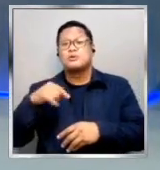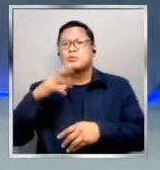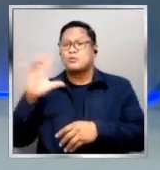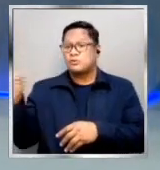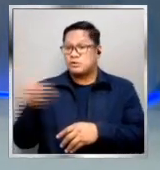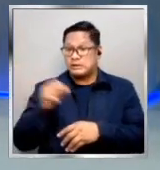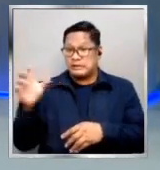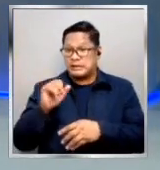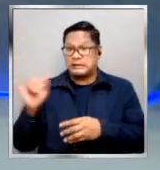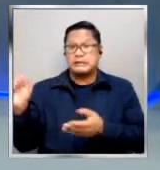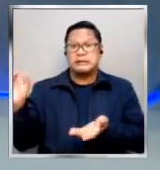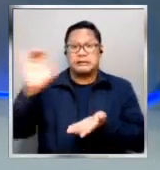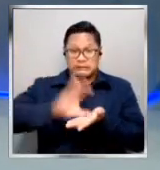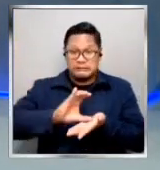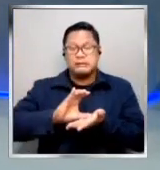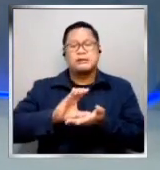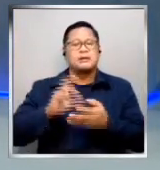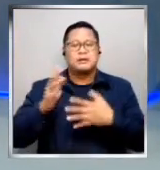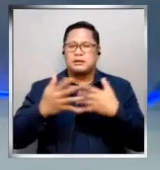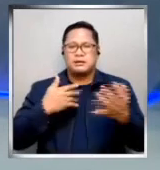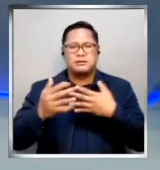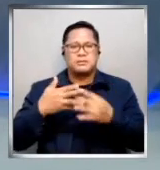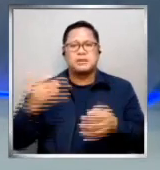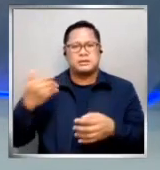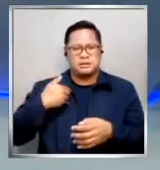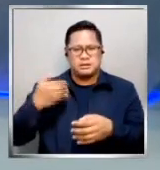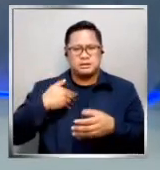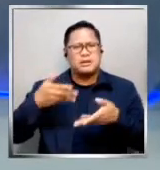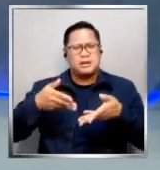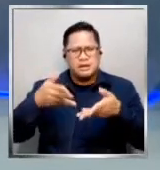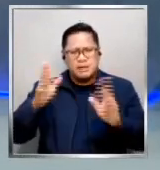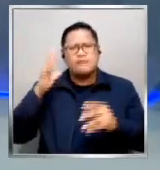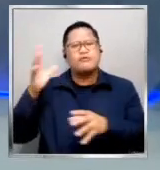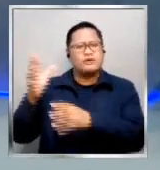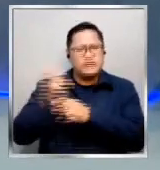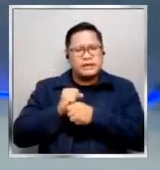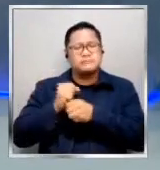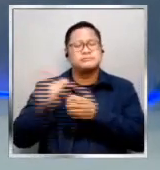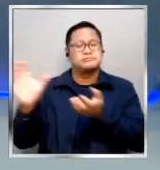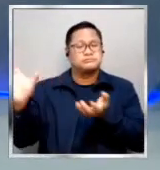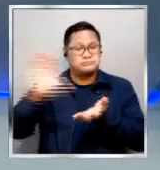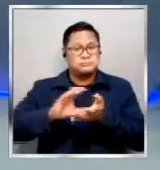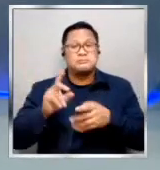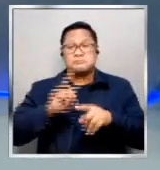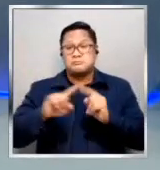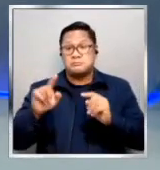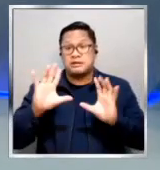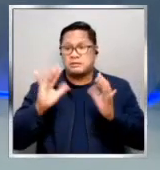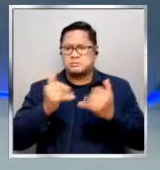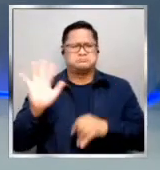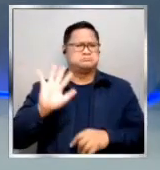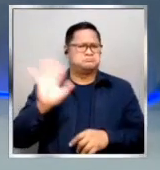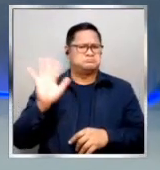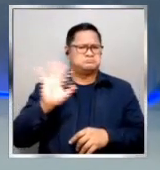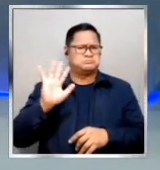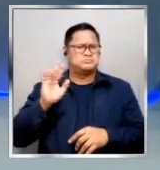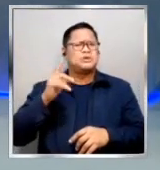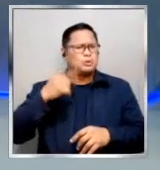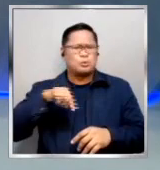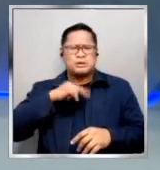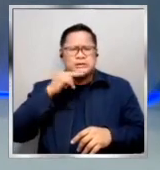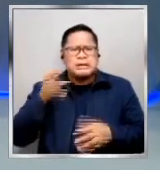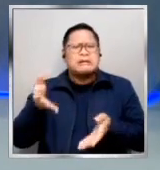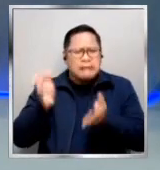hindi awtorisadong manghingi ng puhunan sa publiko. Todo tanggi naman ng kumpanya. Giit nila, hindi sila humihingi ng puhunan